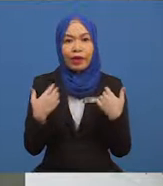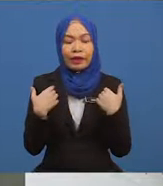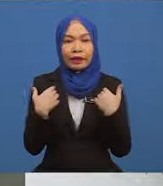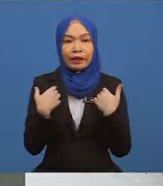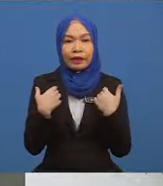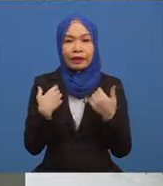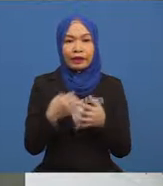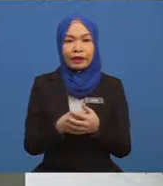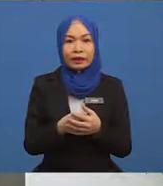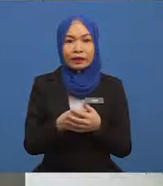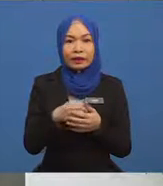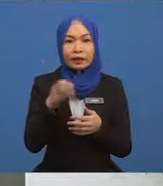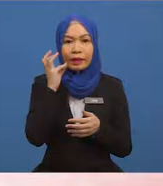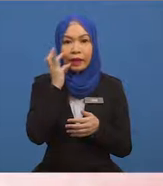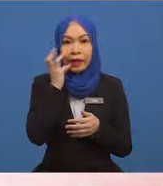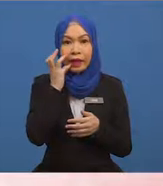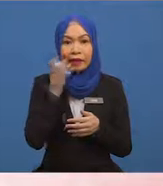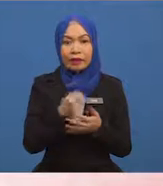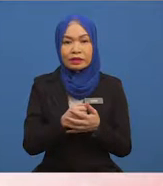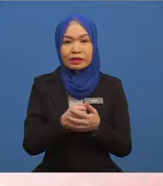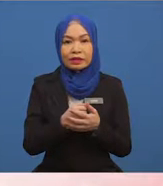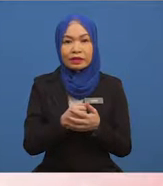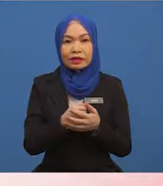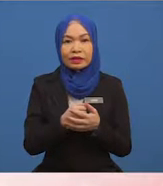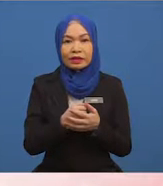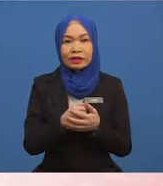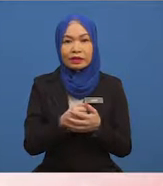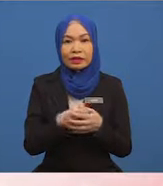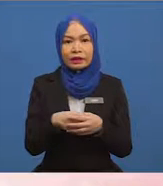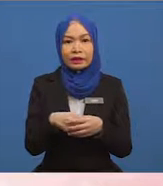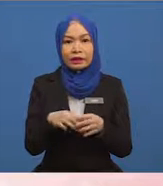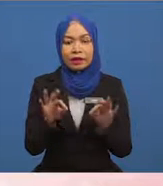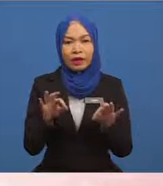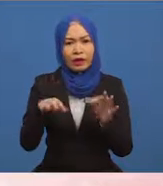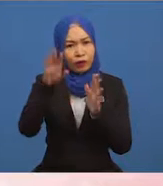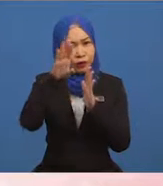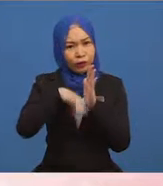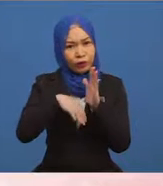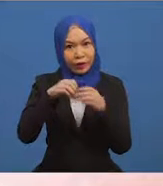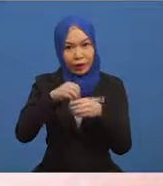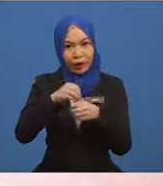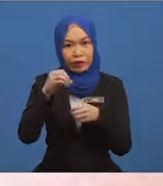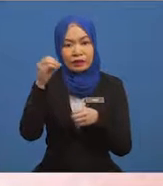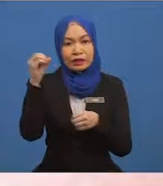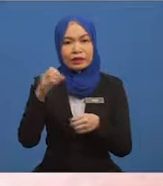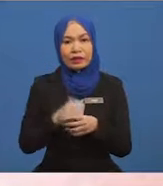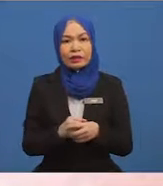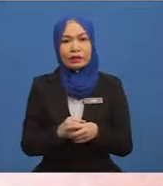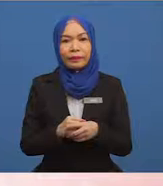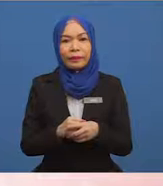yang kekurangan oksigen. Etanol yang dihasilkan di dalam tisu